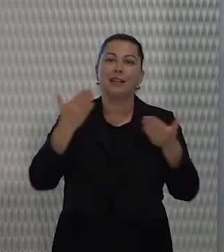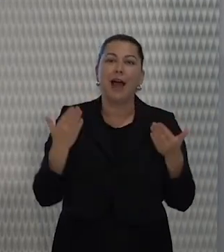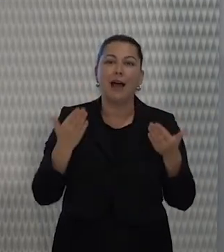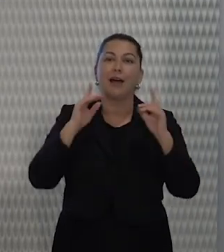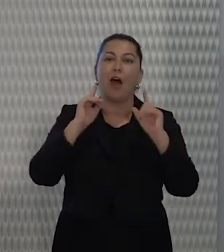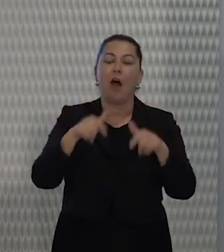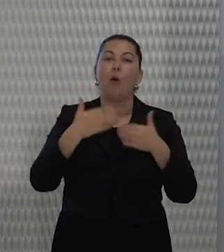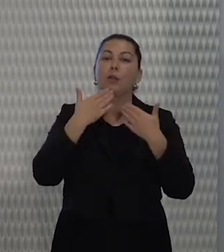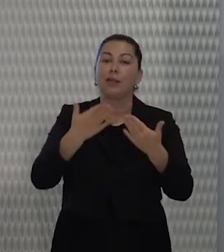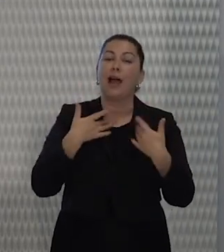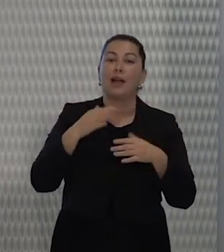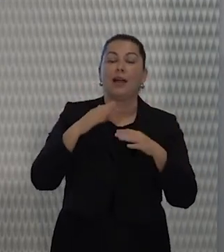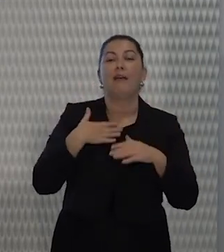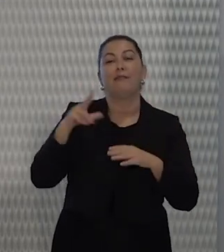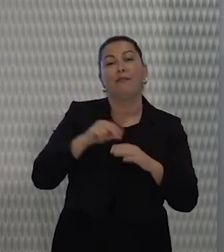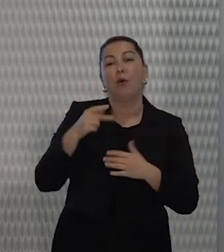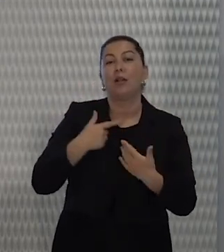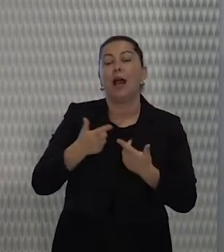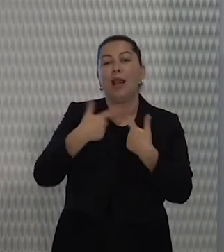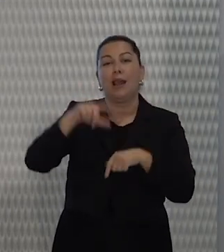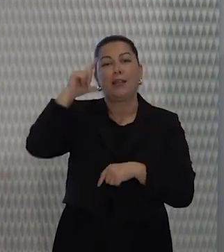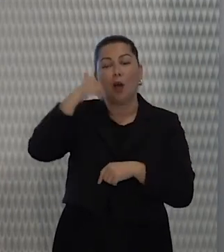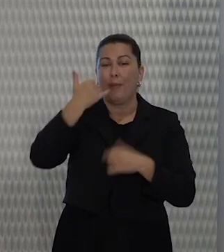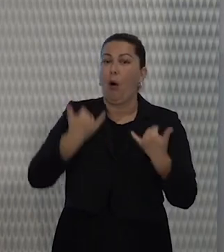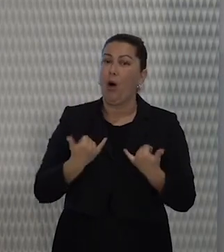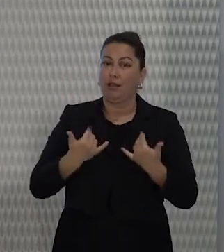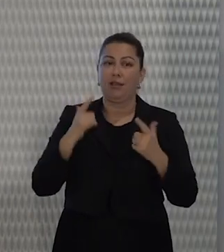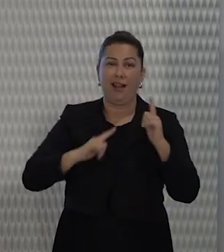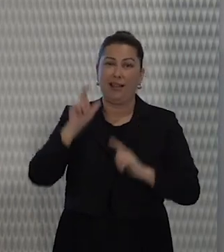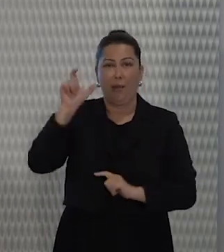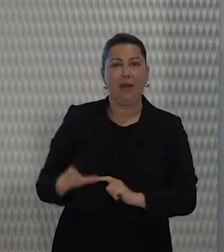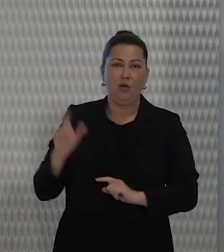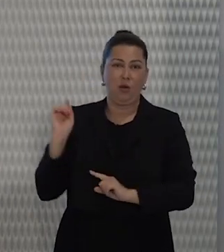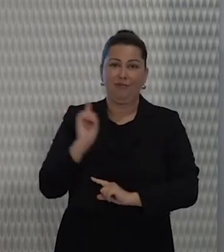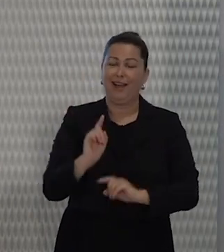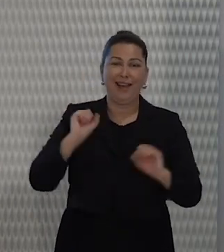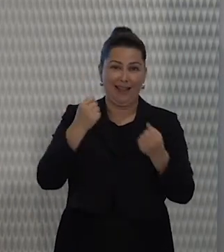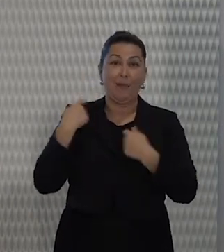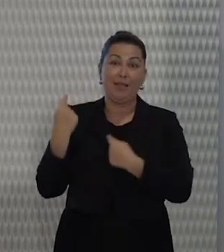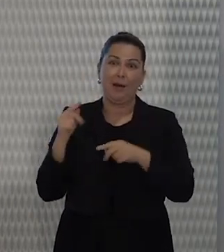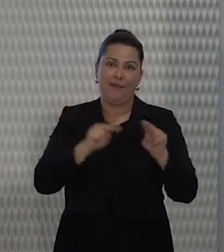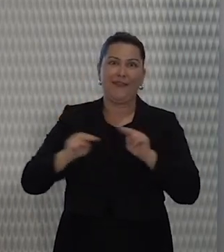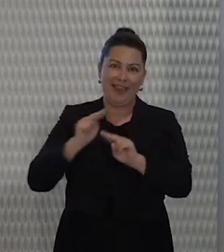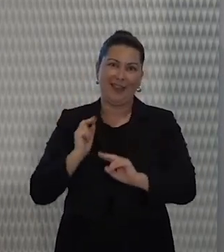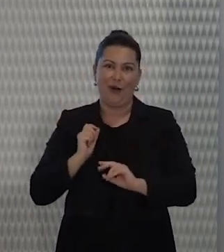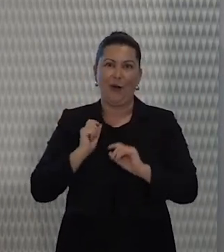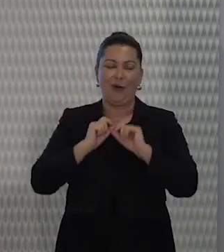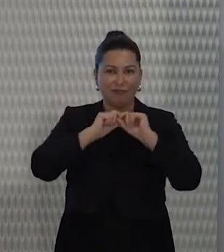im Namen unseres Landeshauptmannes, der heute leider nicht persönlich da sein kann, aber uns ein Video geschickt hat.